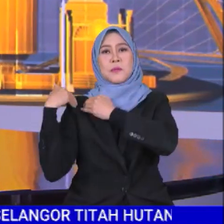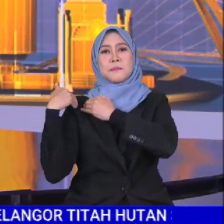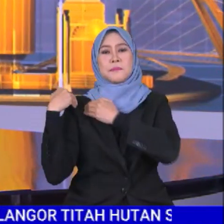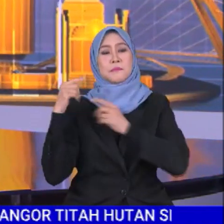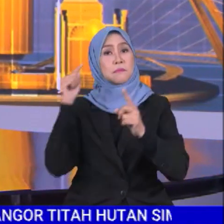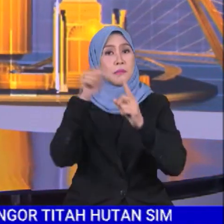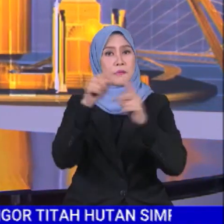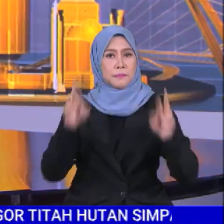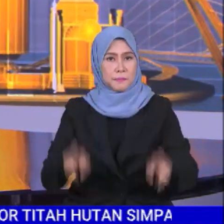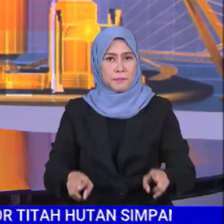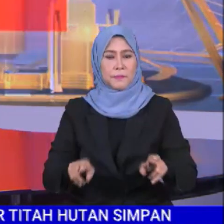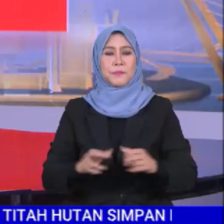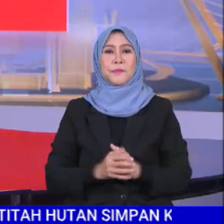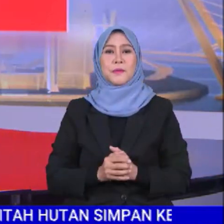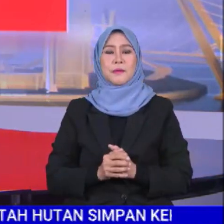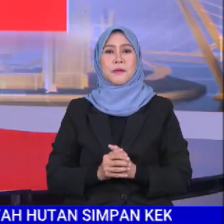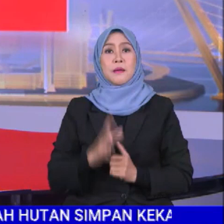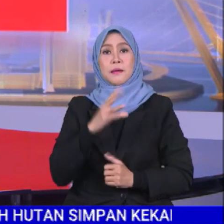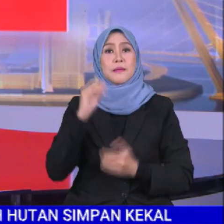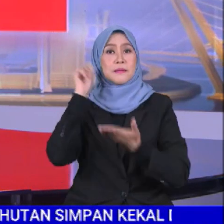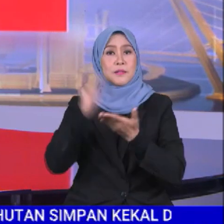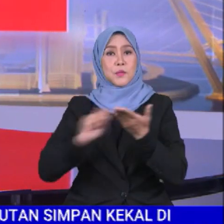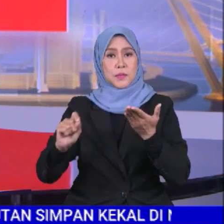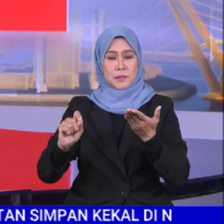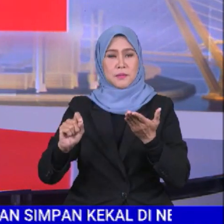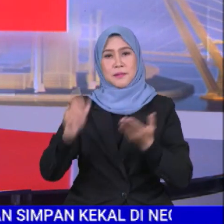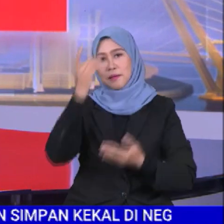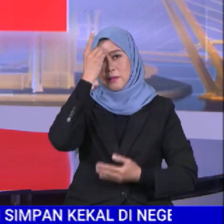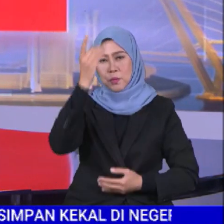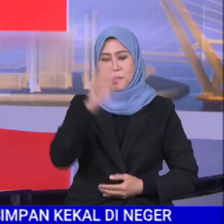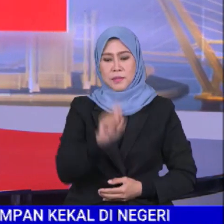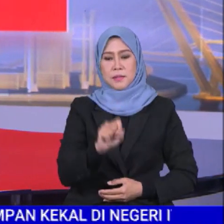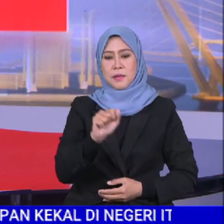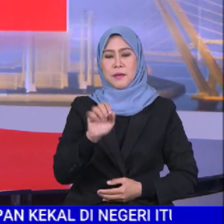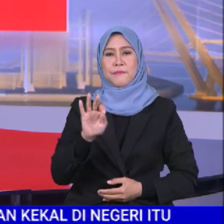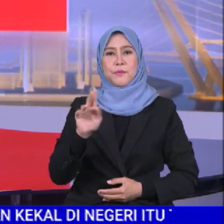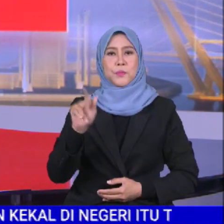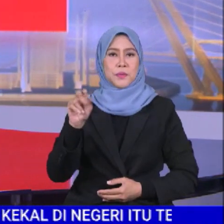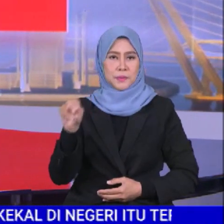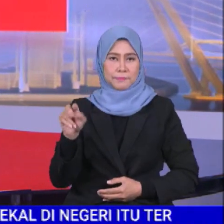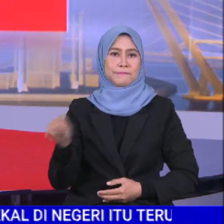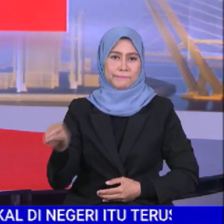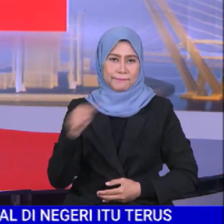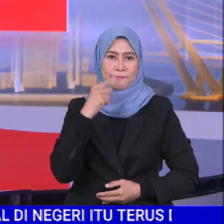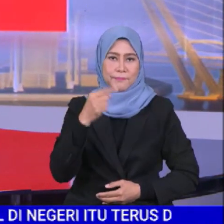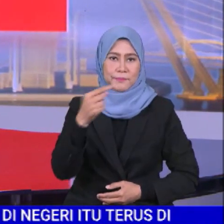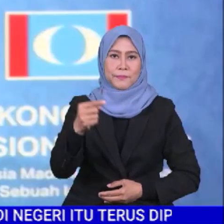kepada rakyat. Peringatan itu disuarakan Setiausaha Agong Datuk Seri Saifuddin Nasution Ismail.